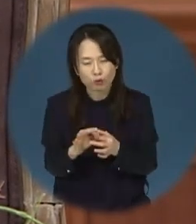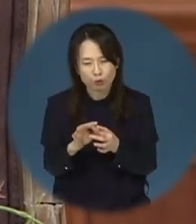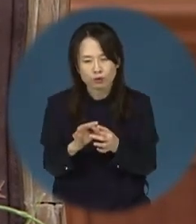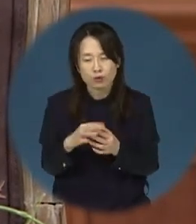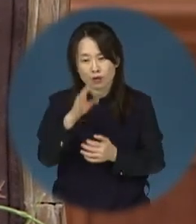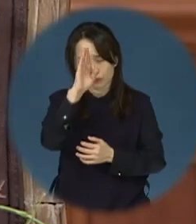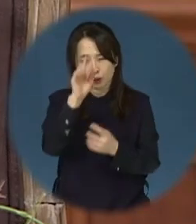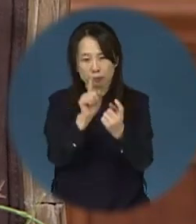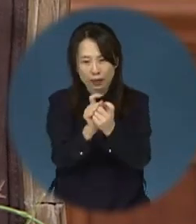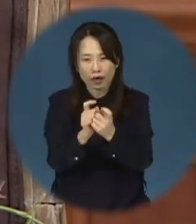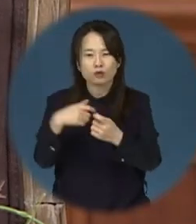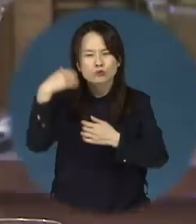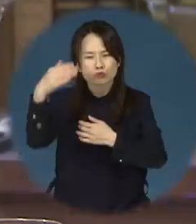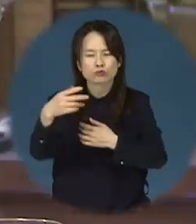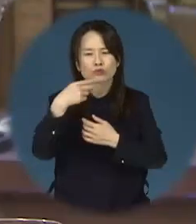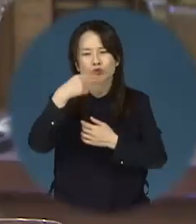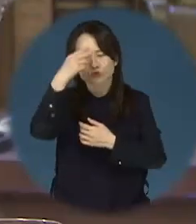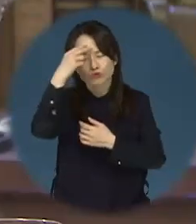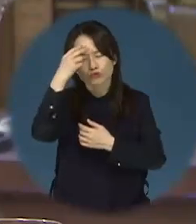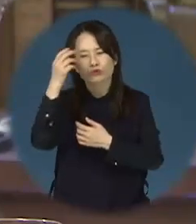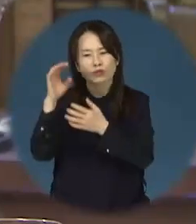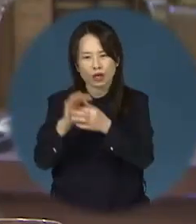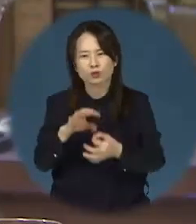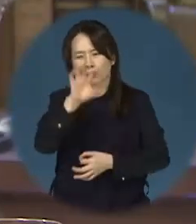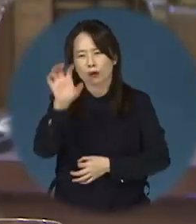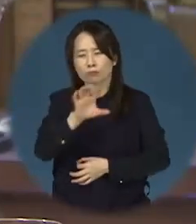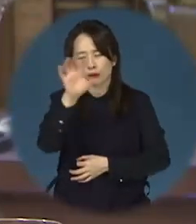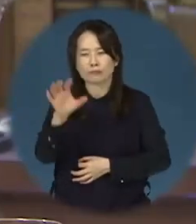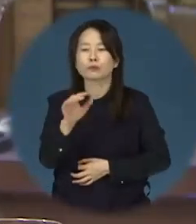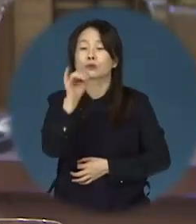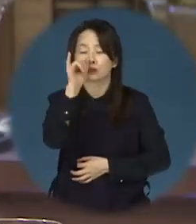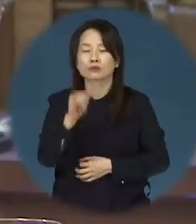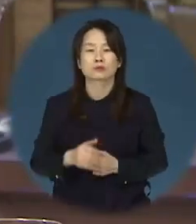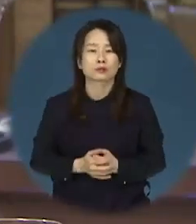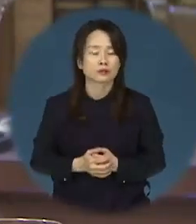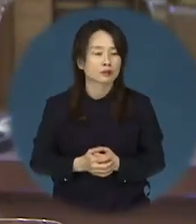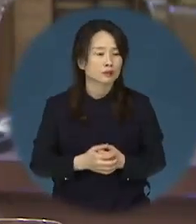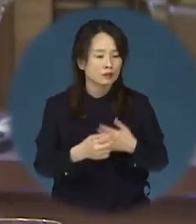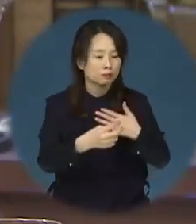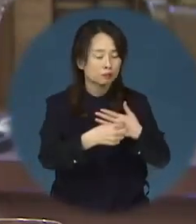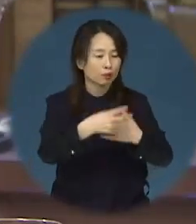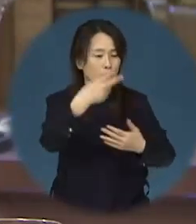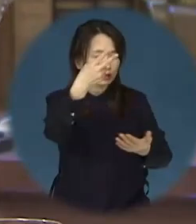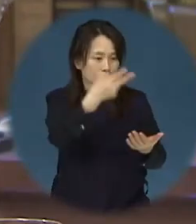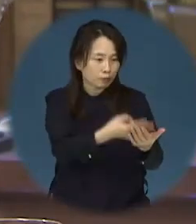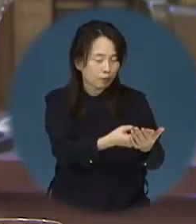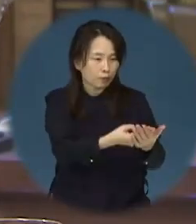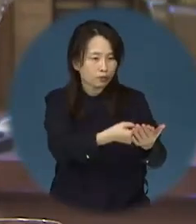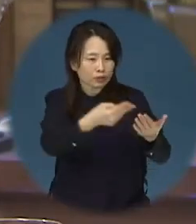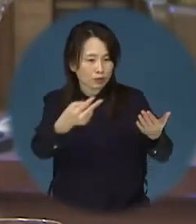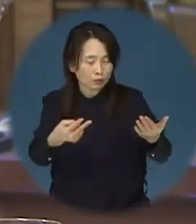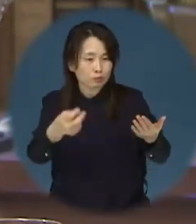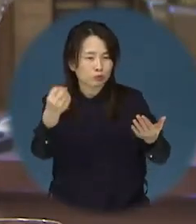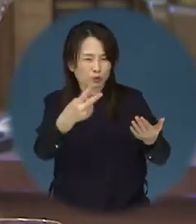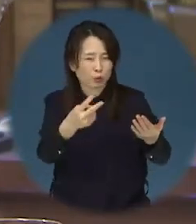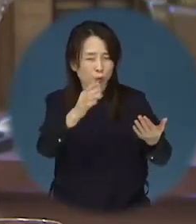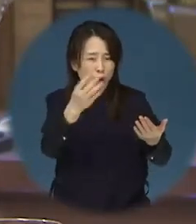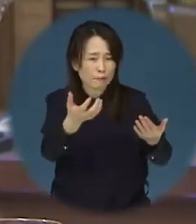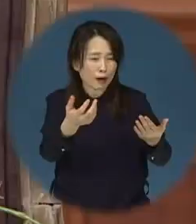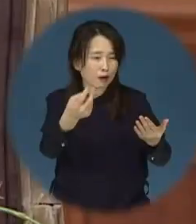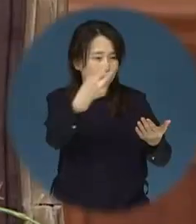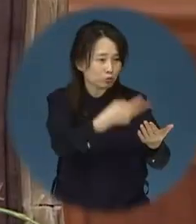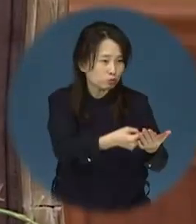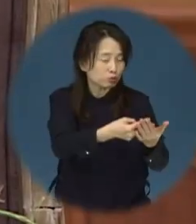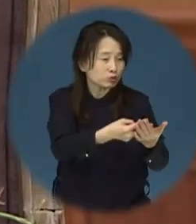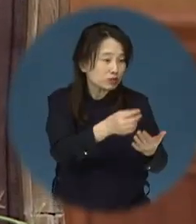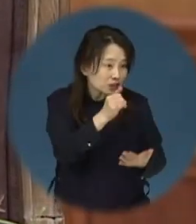일을 반복하시기도 하고 아무튼 굉장히 악화돼서 와서 입원 예. 치료받고 나갔다가 또 들어오고 예, 예. 이런 경우가 많을